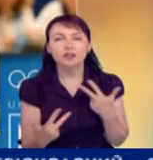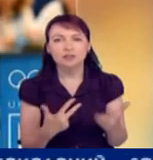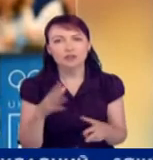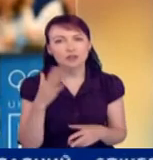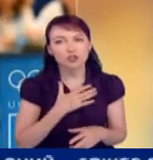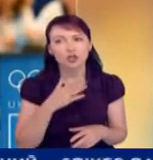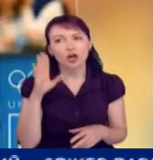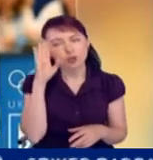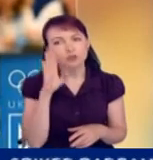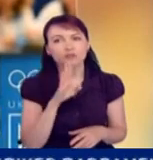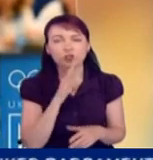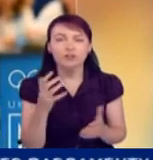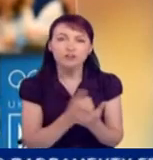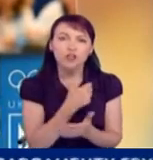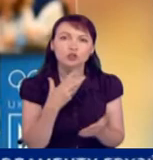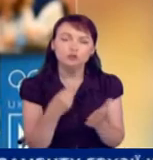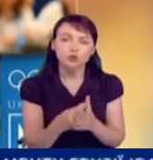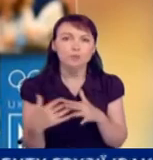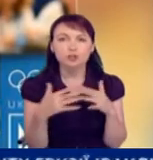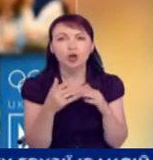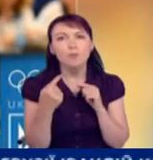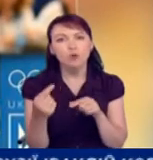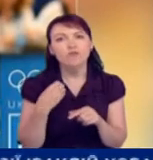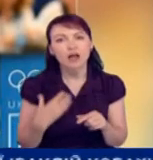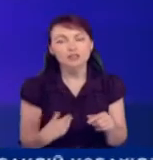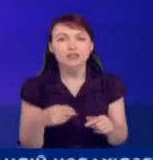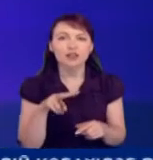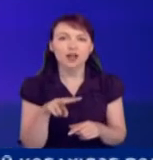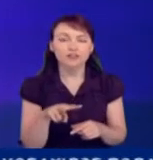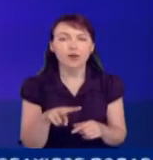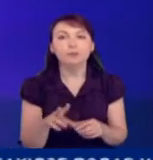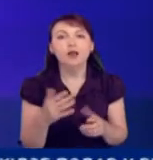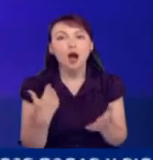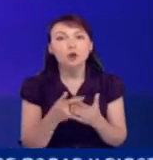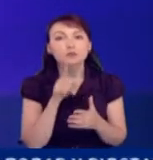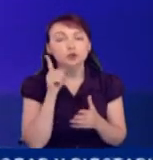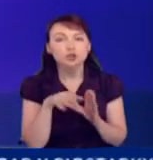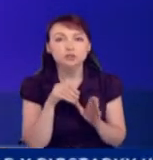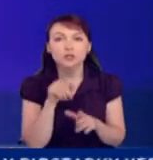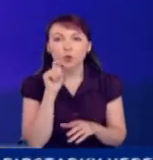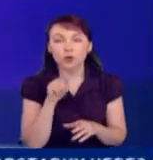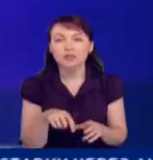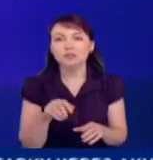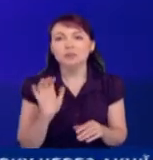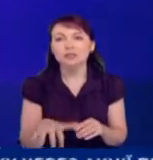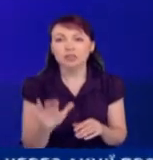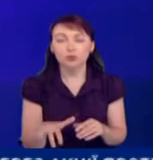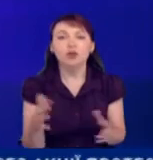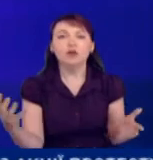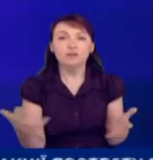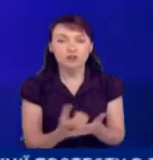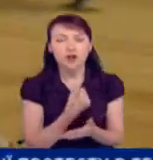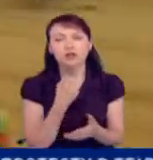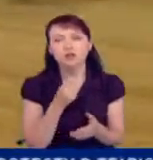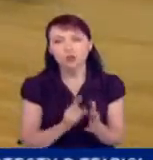дівчата виграли свої перші матчі проти Франції та Латвії. А ось молодіжна збірна України з баскетболу вдало